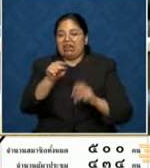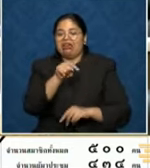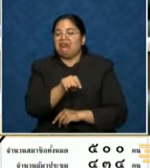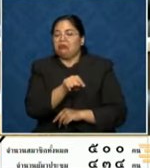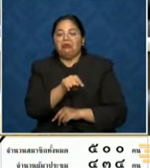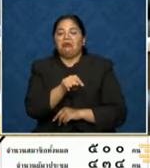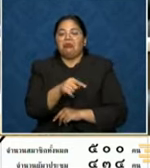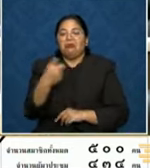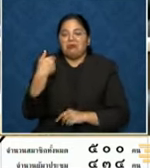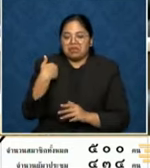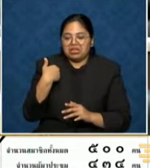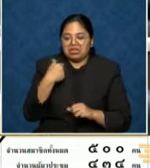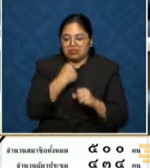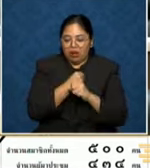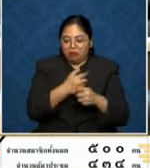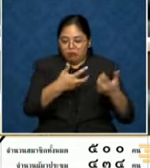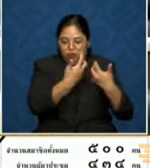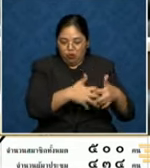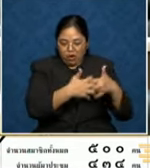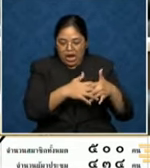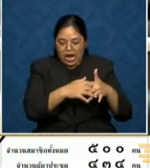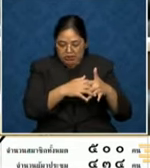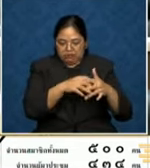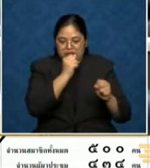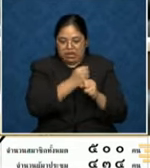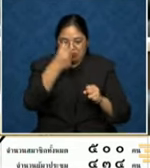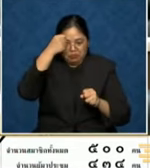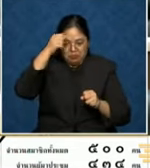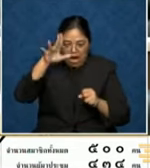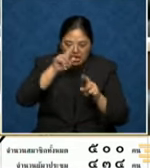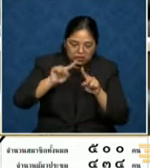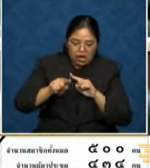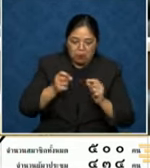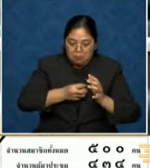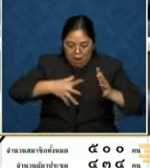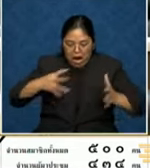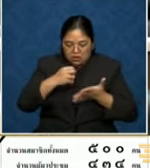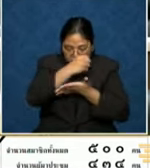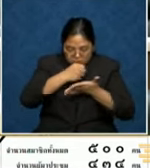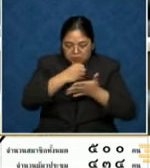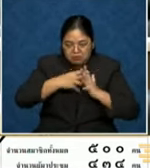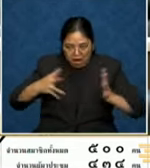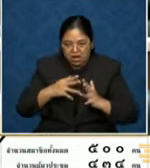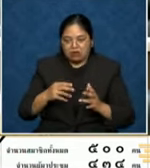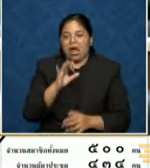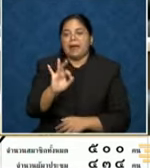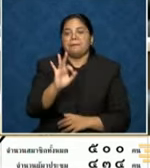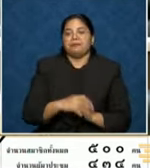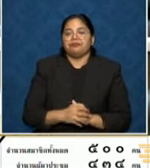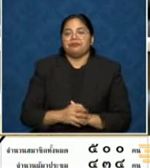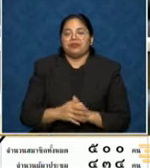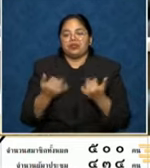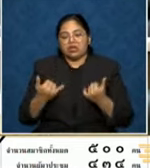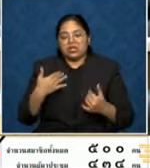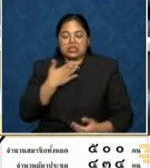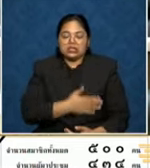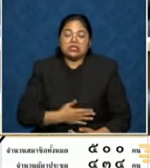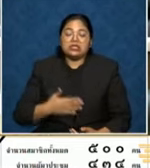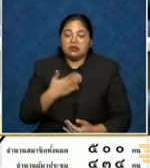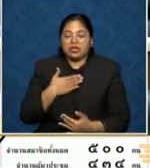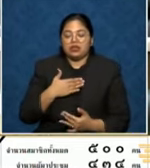มันมีการผลิตเยอะครับท่านประธานครับมันต้องมองในมุมกลับเพราะฉะนั้น F ครับท่านประธานครับมีชีวิตที่มีสิ่งแวดล้อมที่สะอาดส